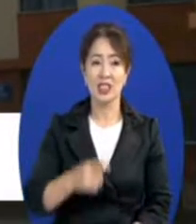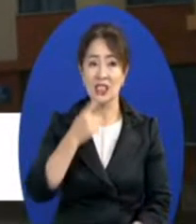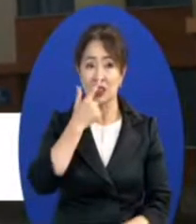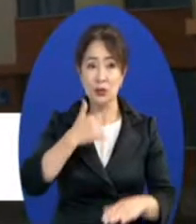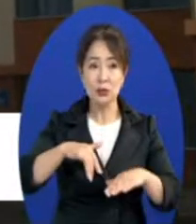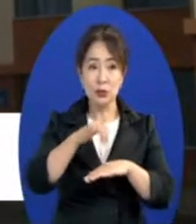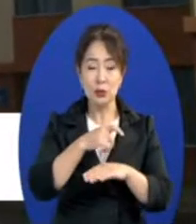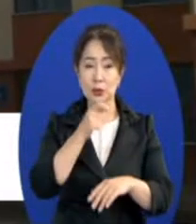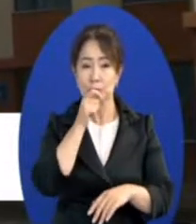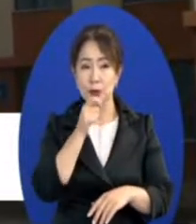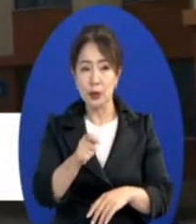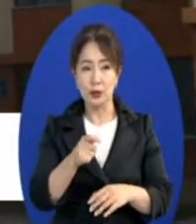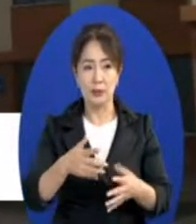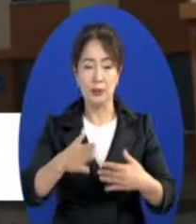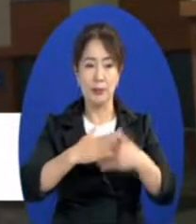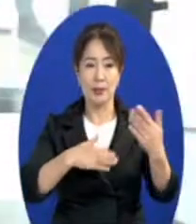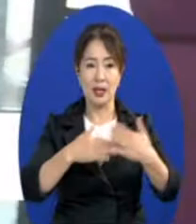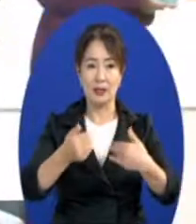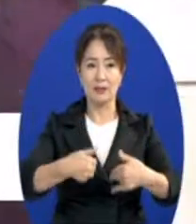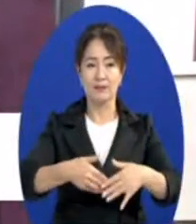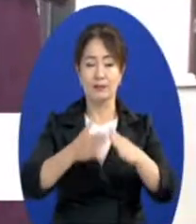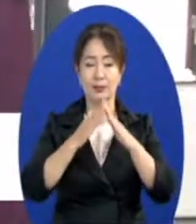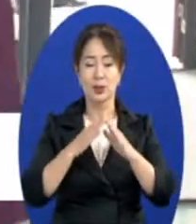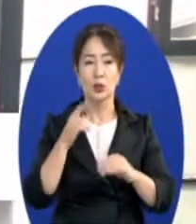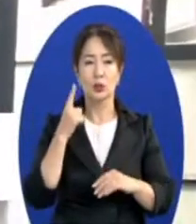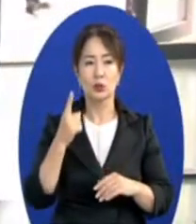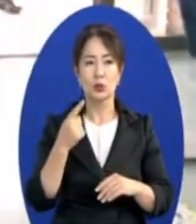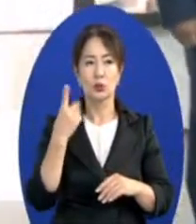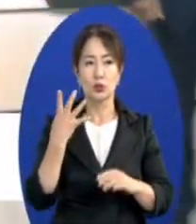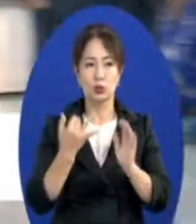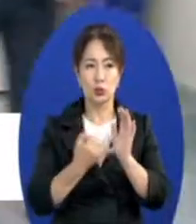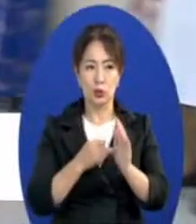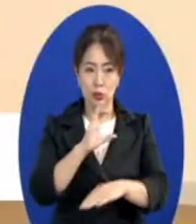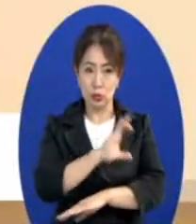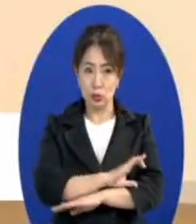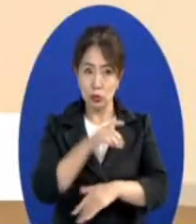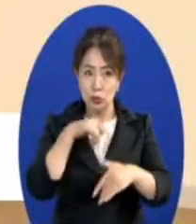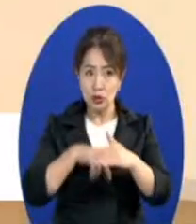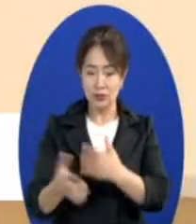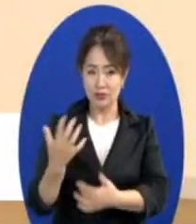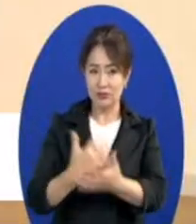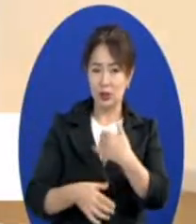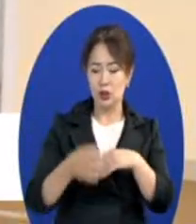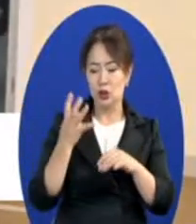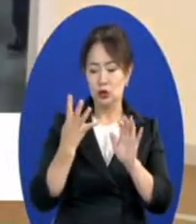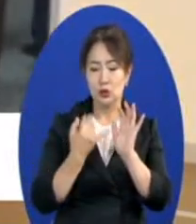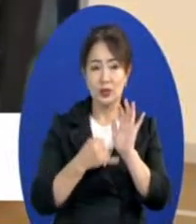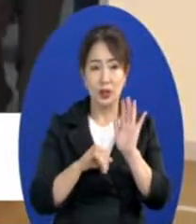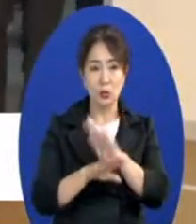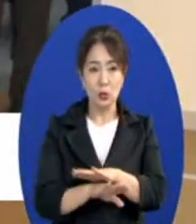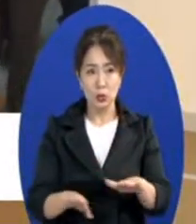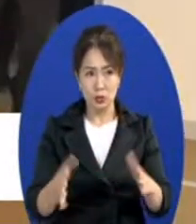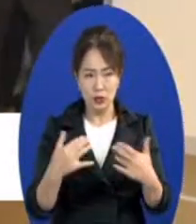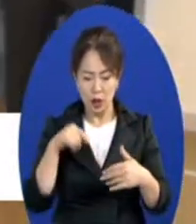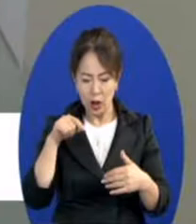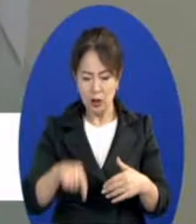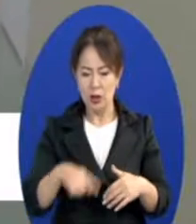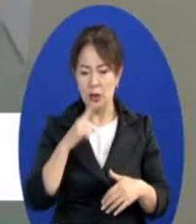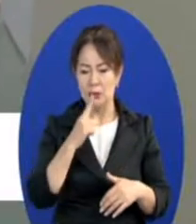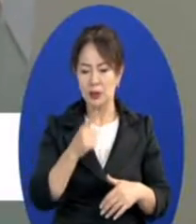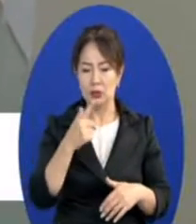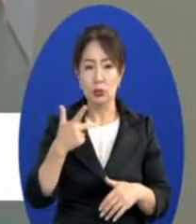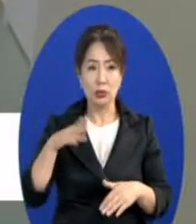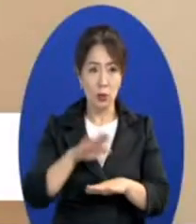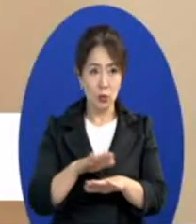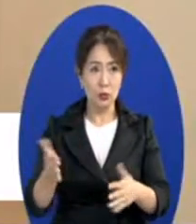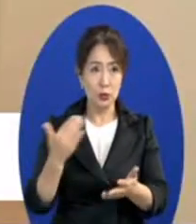Бүгд Найрамдтай Дард Улсын буцалтгүй тусламжаар баригдсан 147-р сургуулийн нэг ээлжинд 960 хүүхэд хичээлэх боломжтой. Энэ жил 1135 хүүхэд